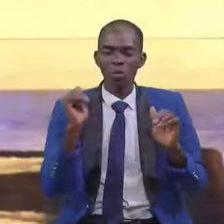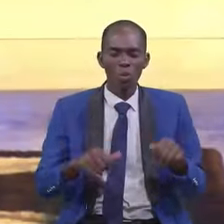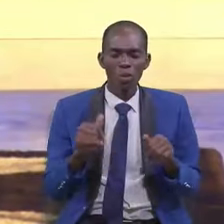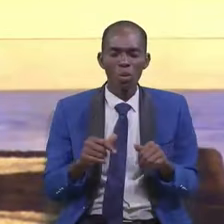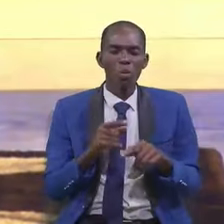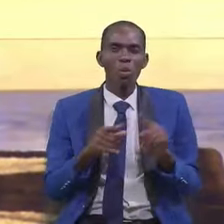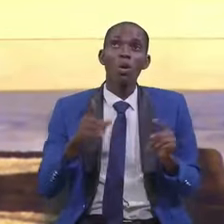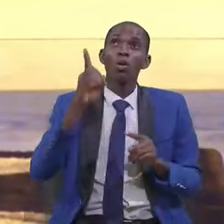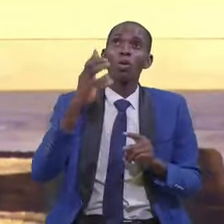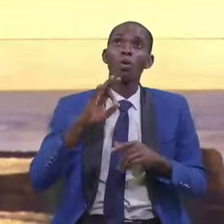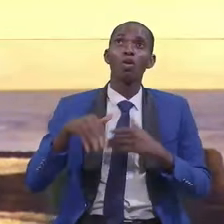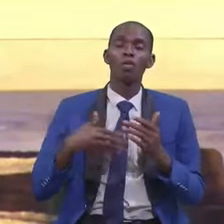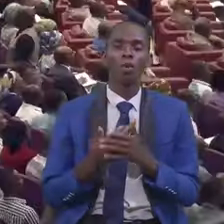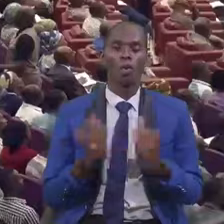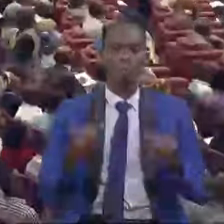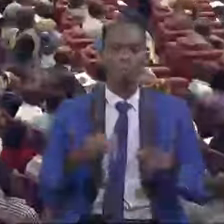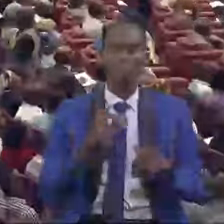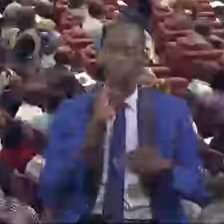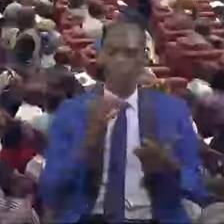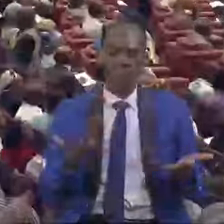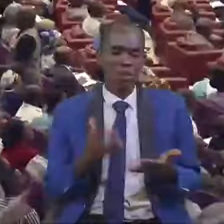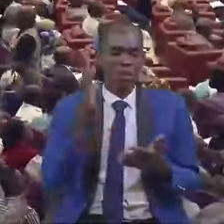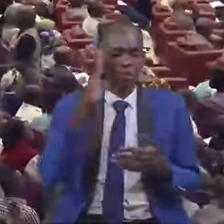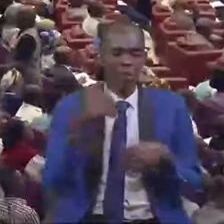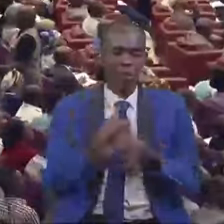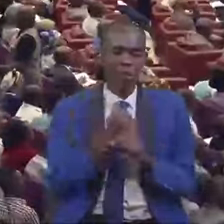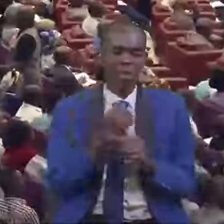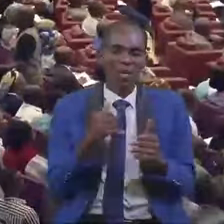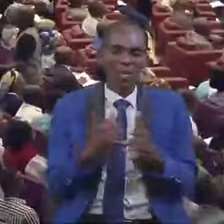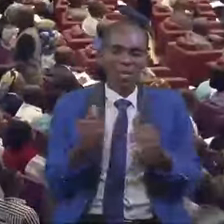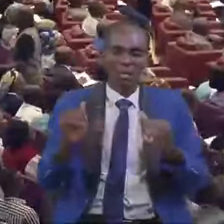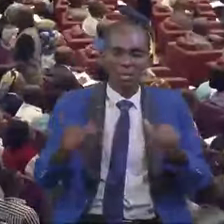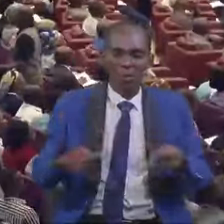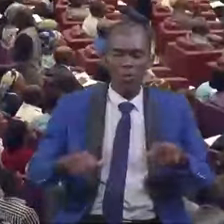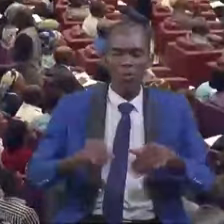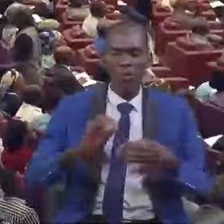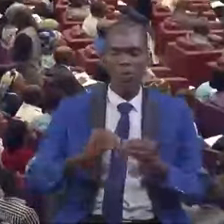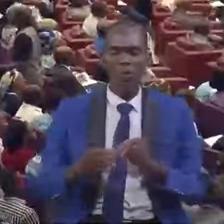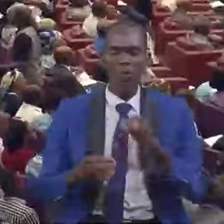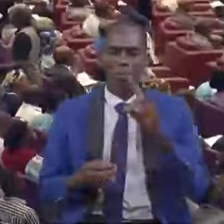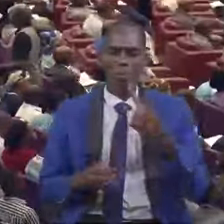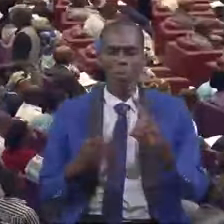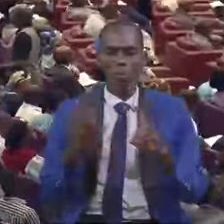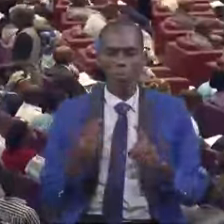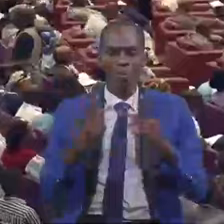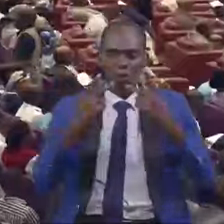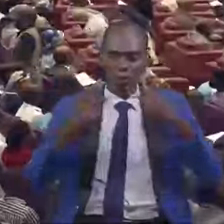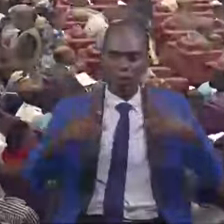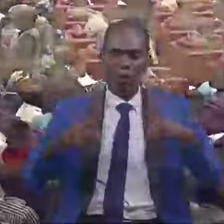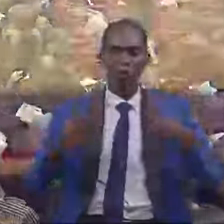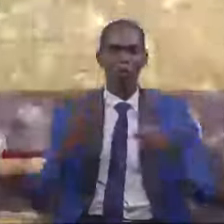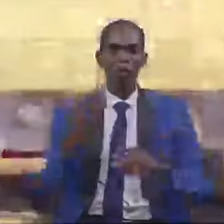soir. Il va le rendre possible. Numéro 1, c'est la proclamation de votre guérison et votre